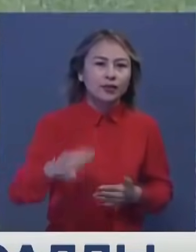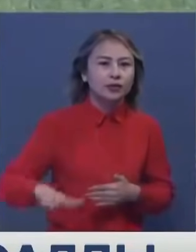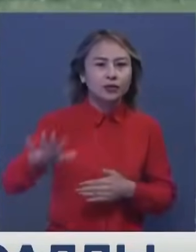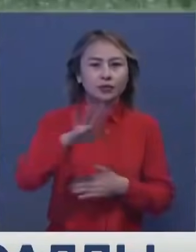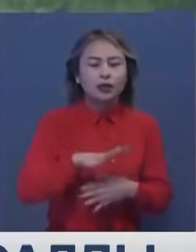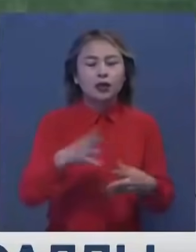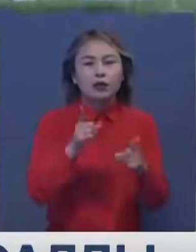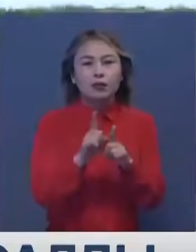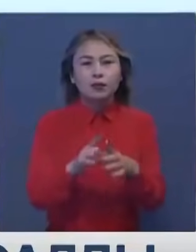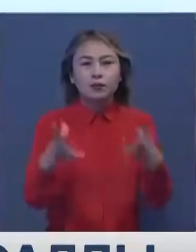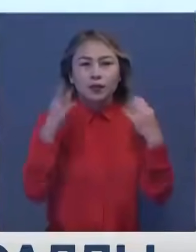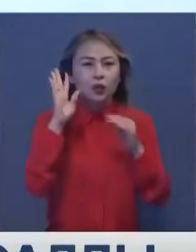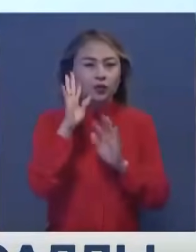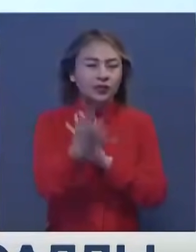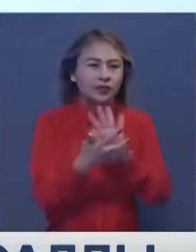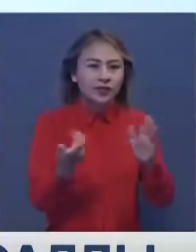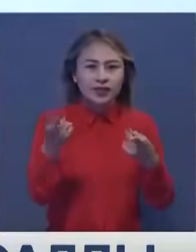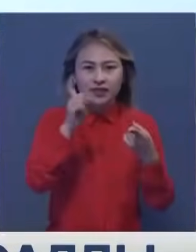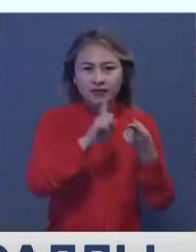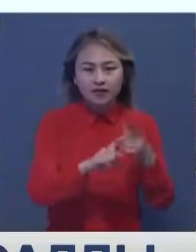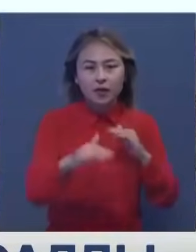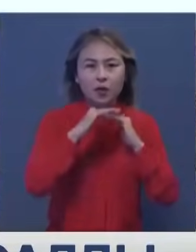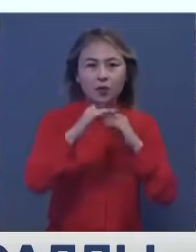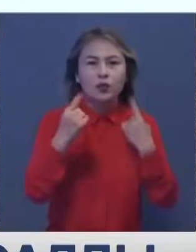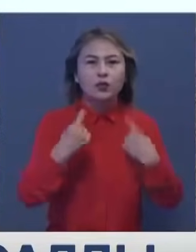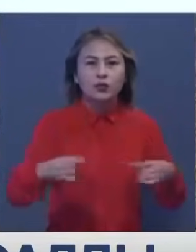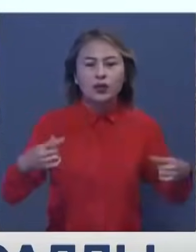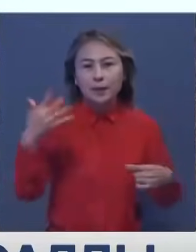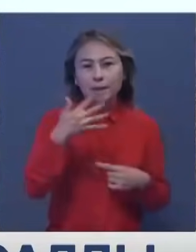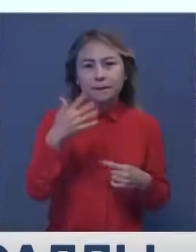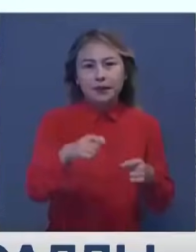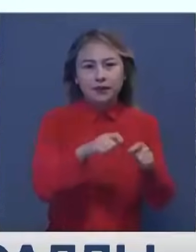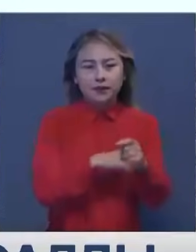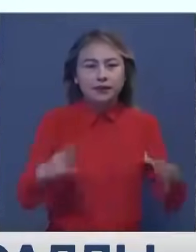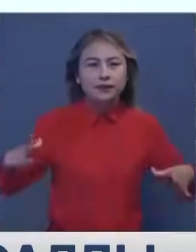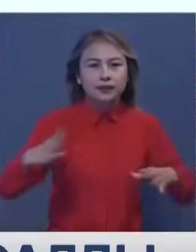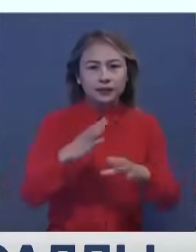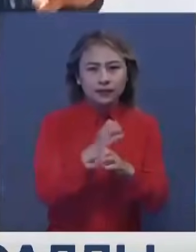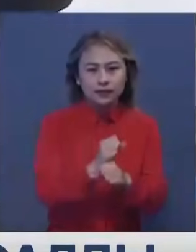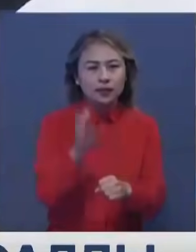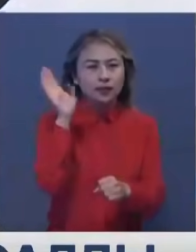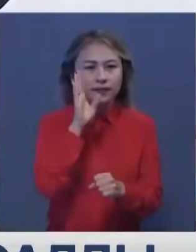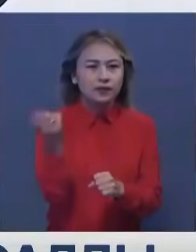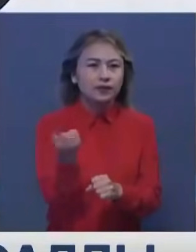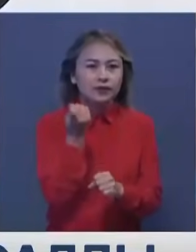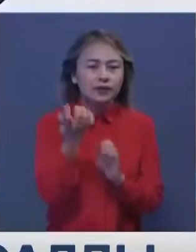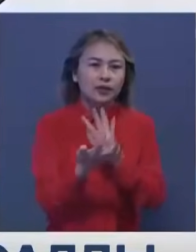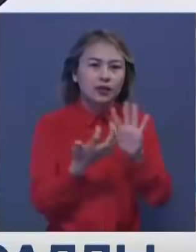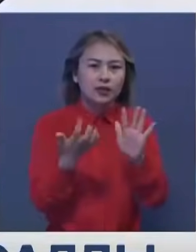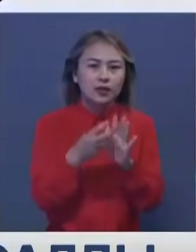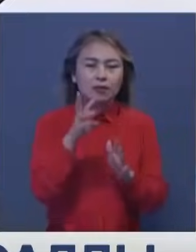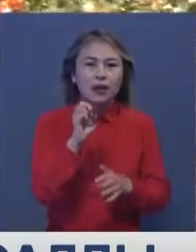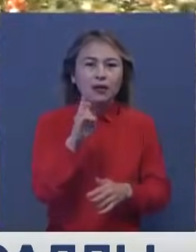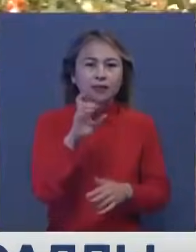нәр алады. Биыл су тапшылығына байланысты өңірдегі күріш көлемі 5 мың гектарға қысқарып, оның орнына суды аз қажет ететін мақсары,